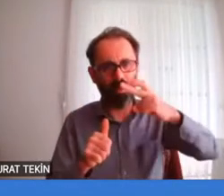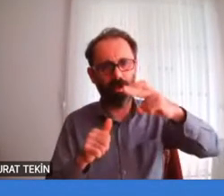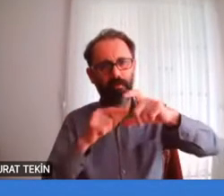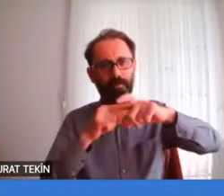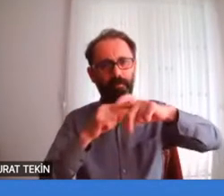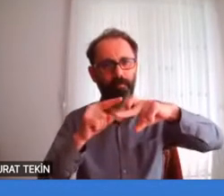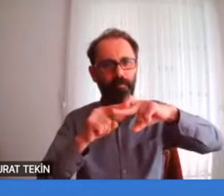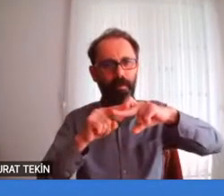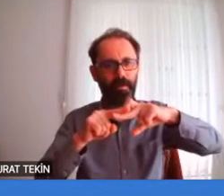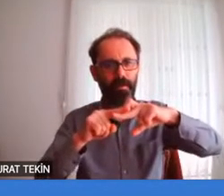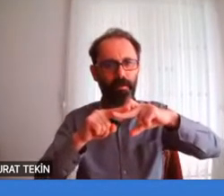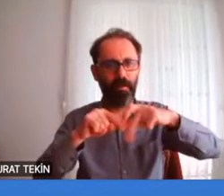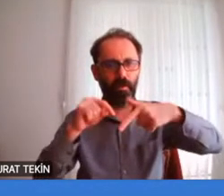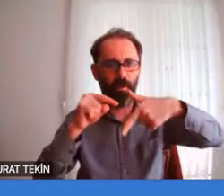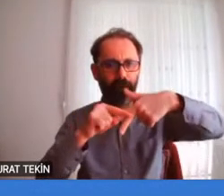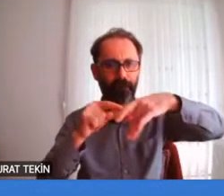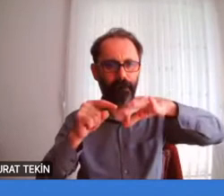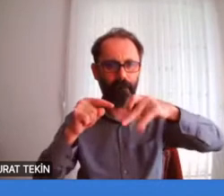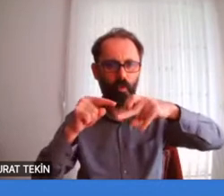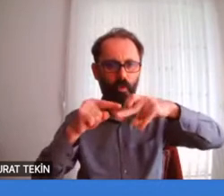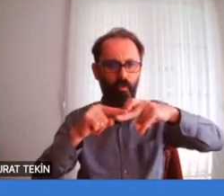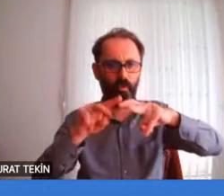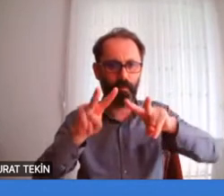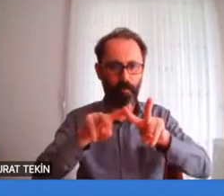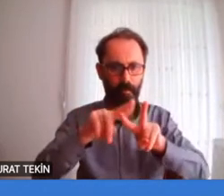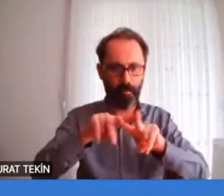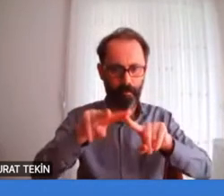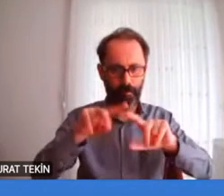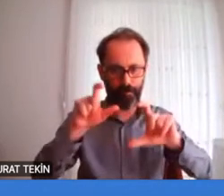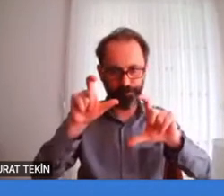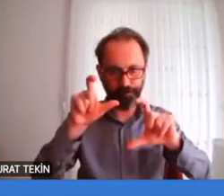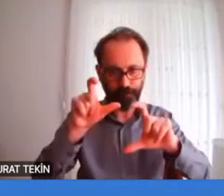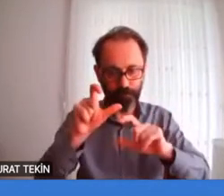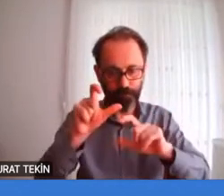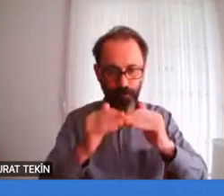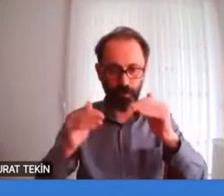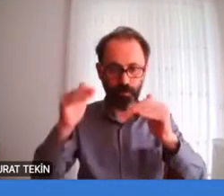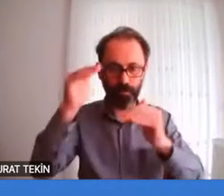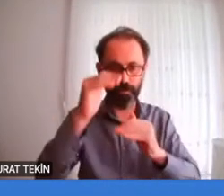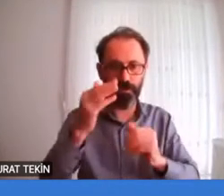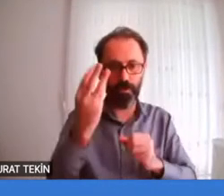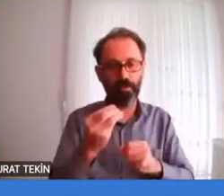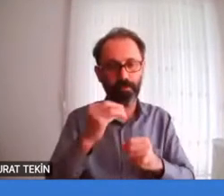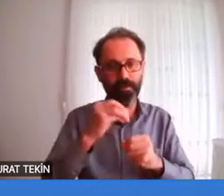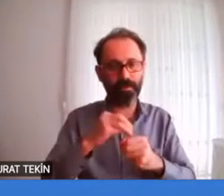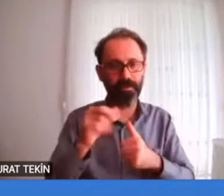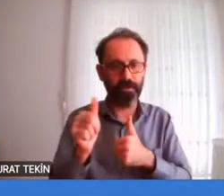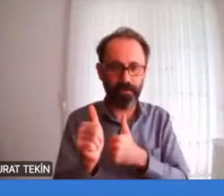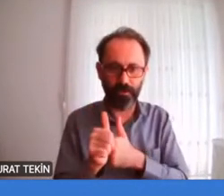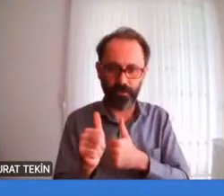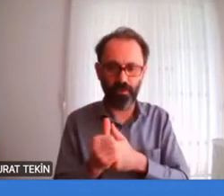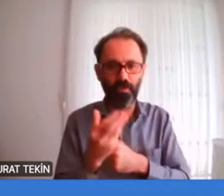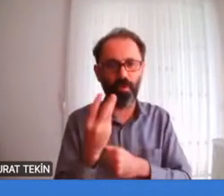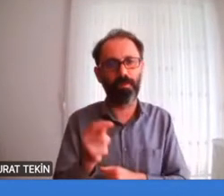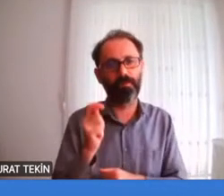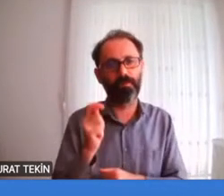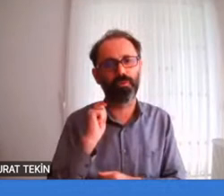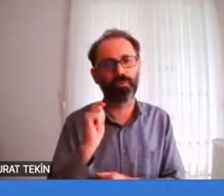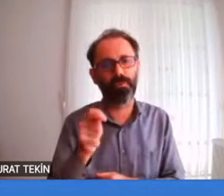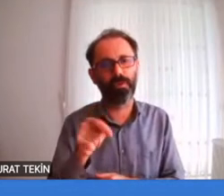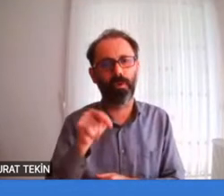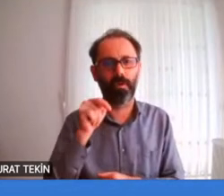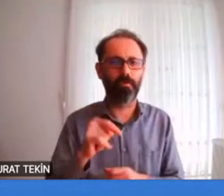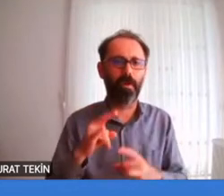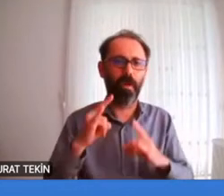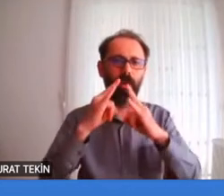gerçekten motivasyon desteğiyle sağlanabiliyor. Hani zihnimizde varsa bununla ilgili, bunu ortaya koymakla ilgili takım bariyerler, biz bunların kalkması için